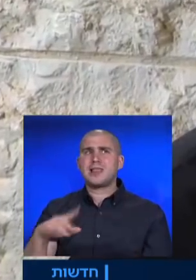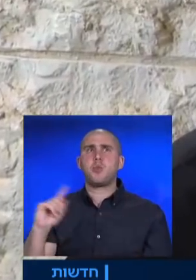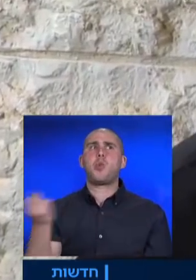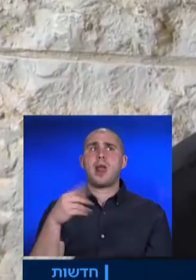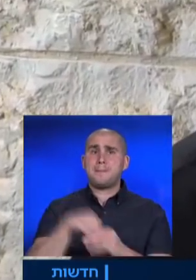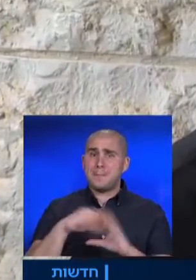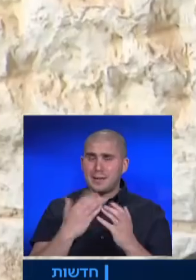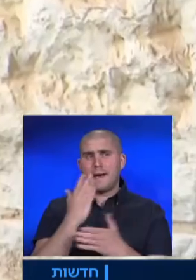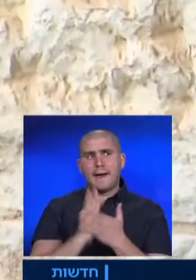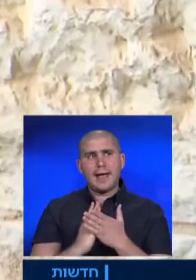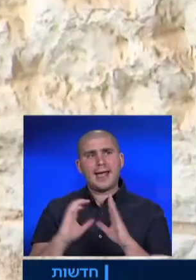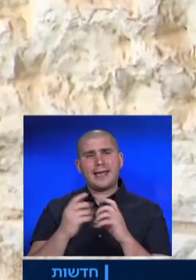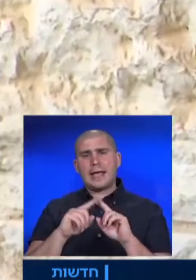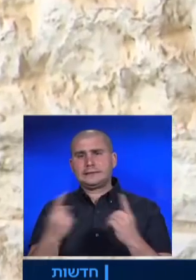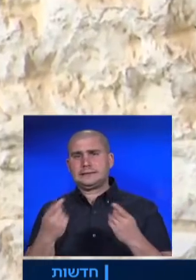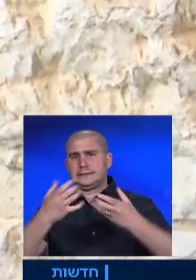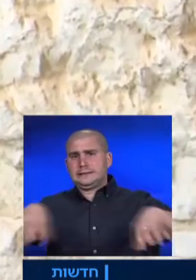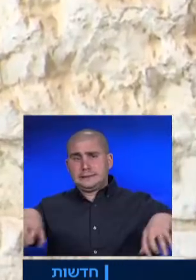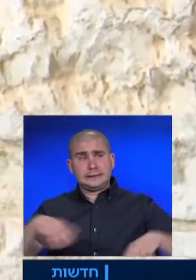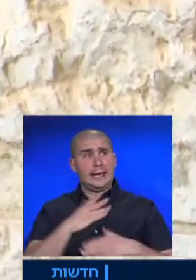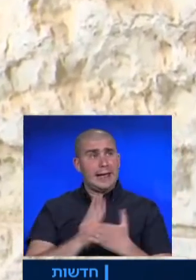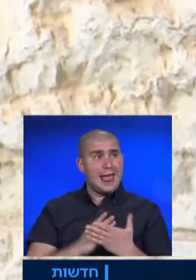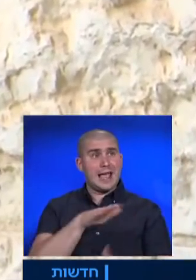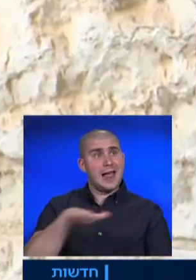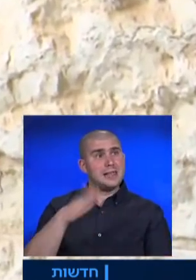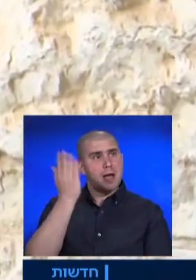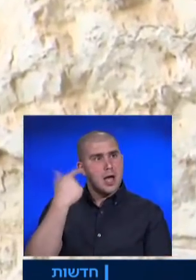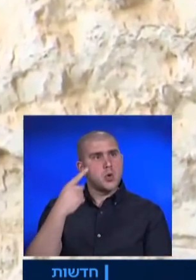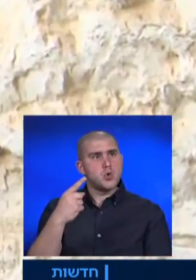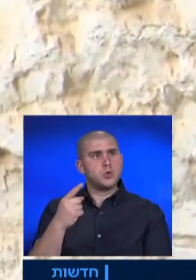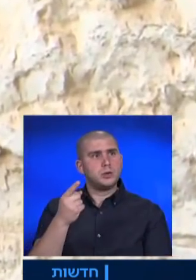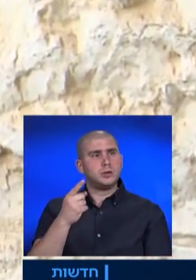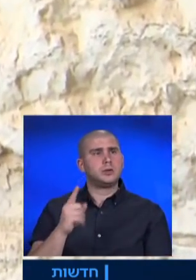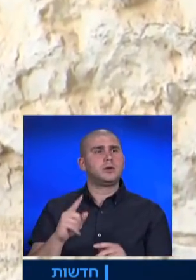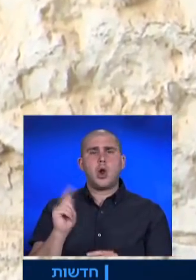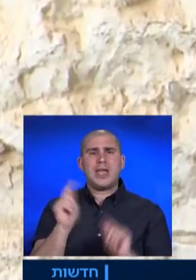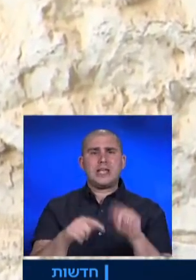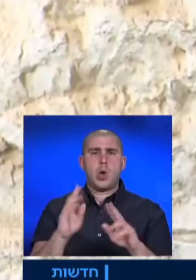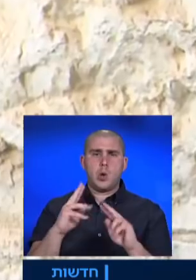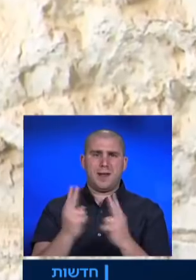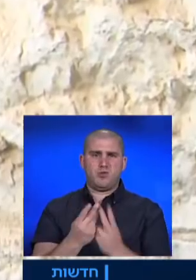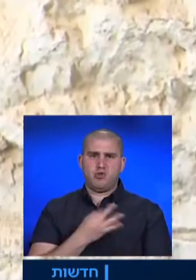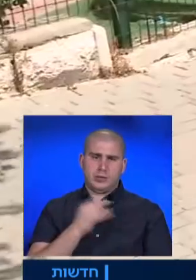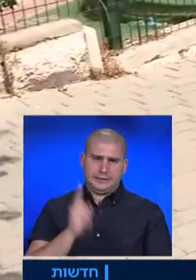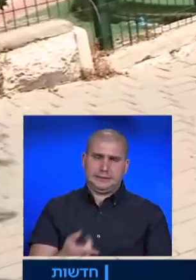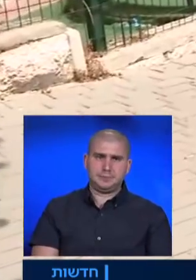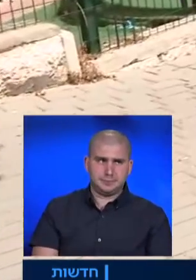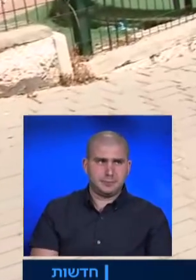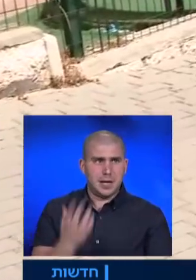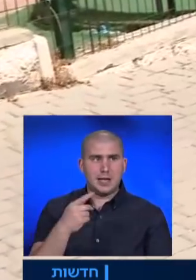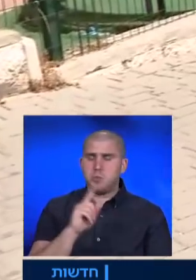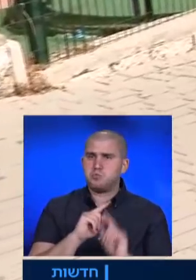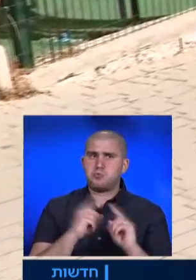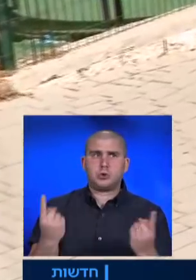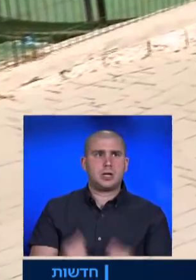בכיתה אחרת. חלק מהילדים לא הגיעו שהיו אמורים להיות בקבוצה שלנו, וזה היה מוזר. לא רק